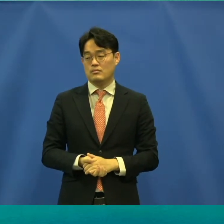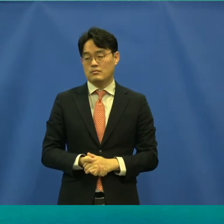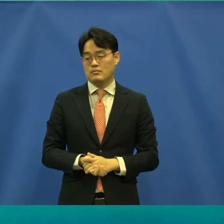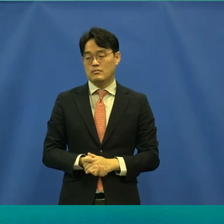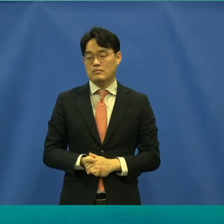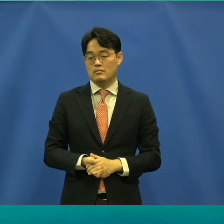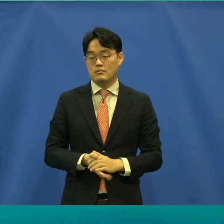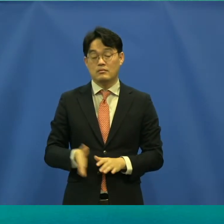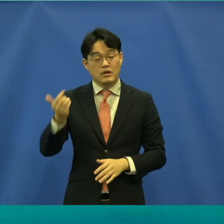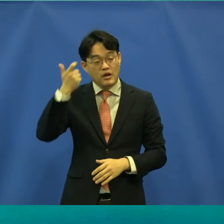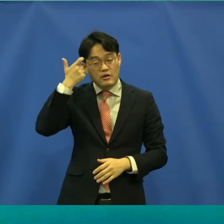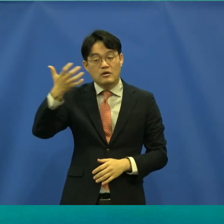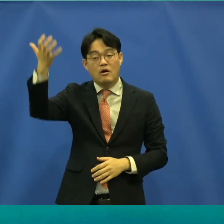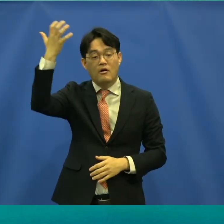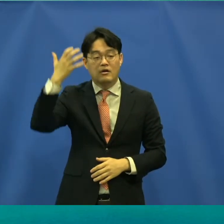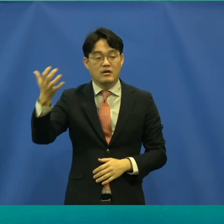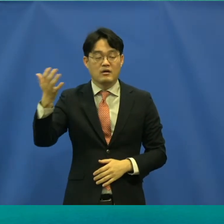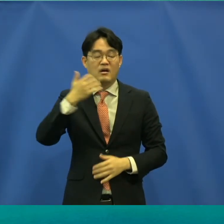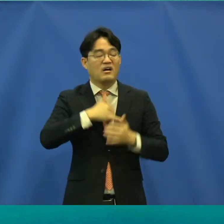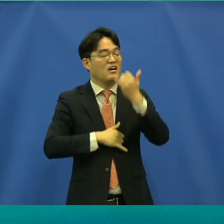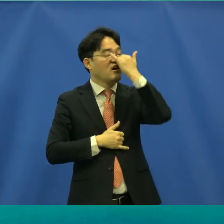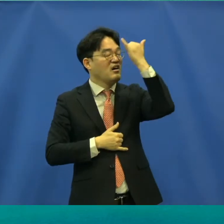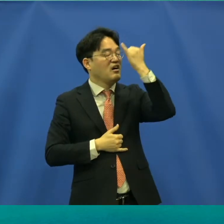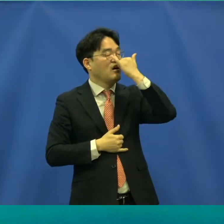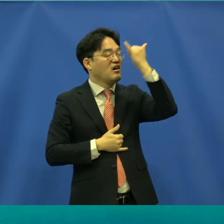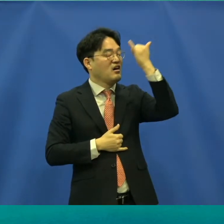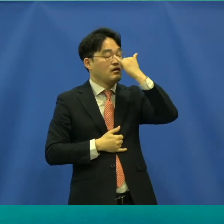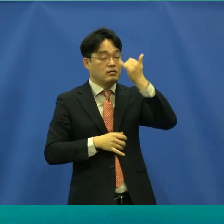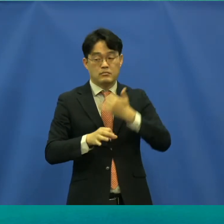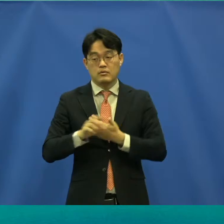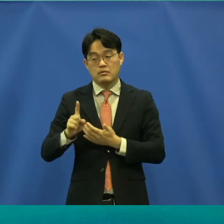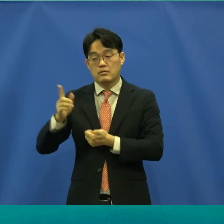영이 깨어있지 않으면 들을 수가 없습니다.